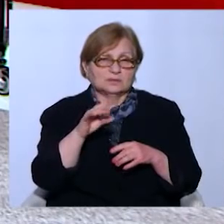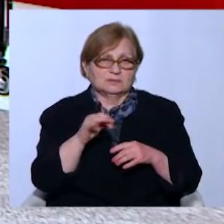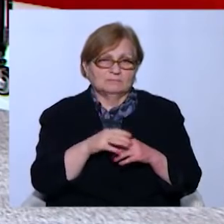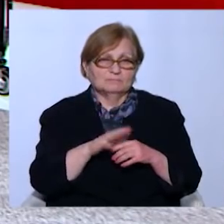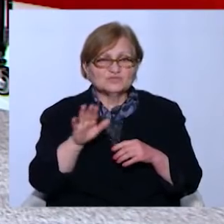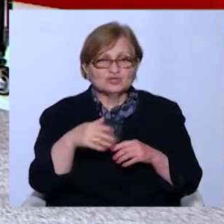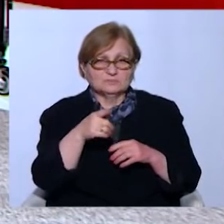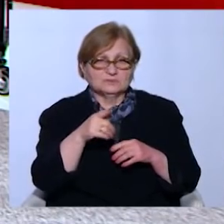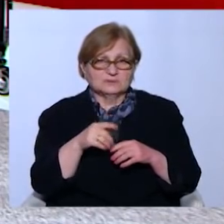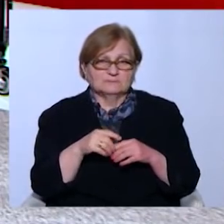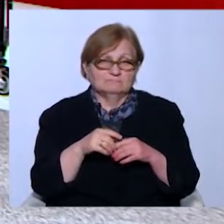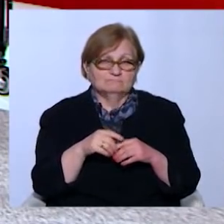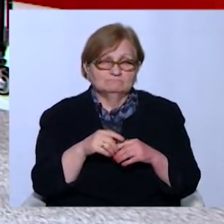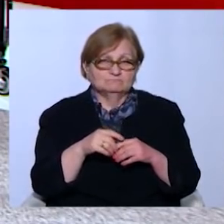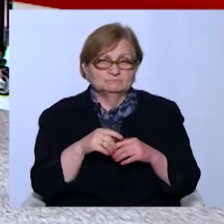შემდეგი ფიგურა